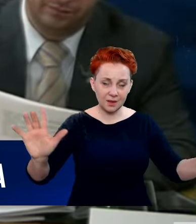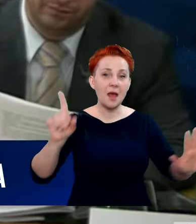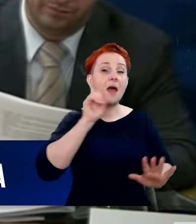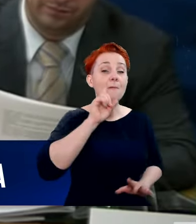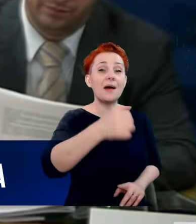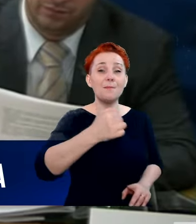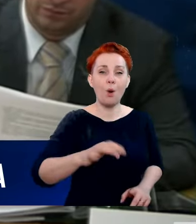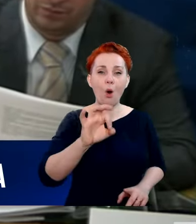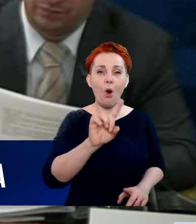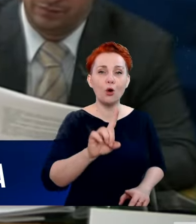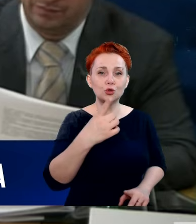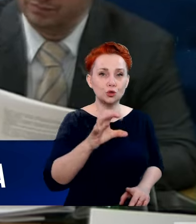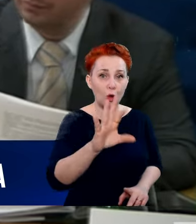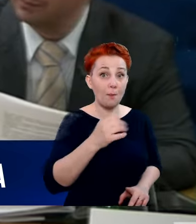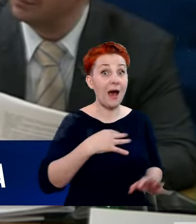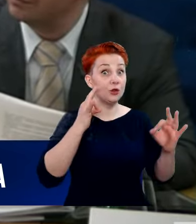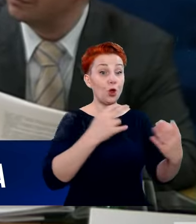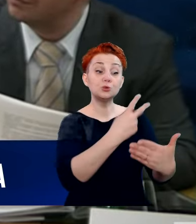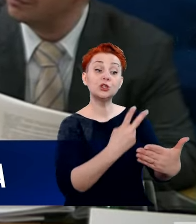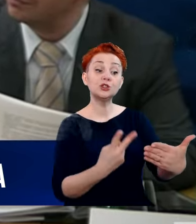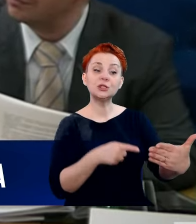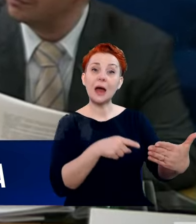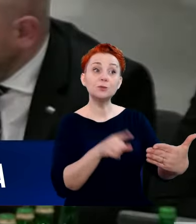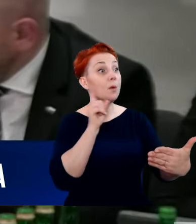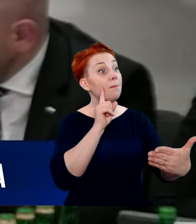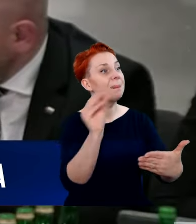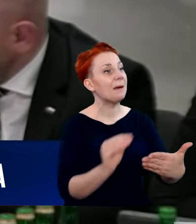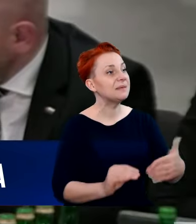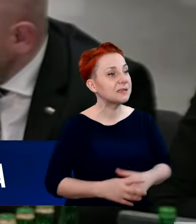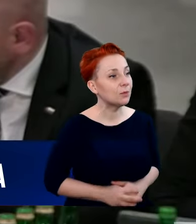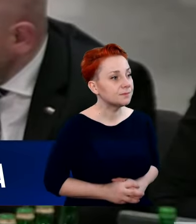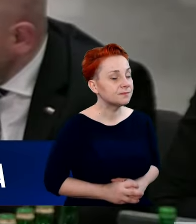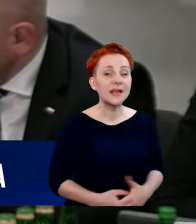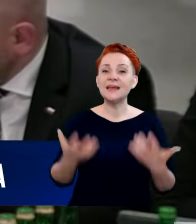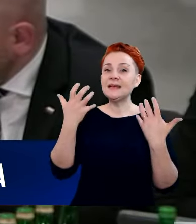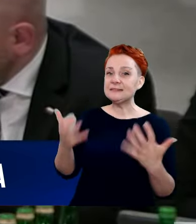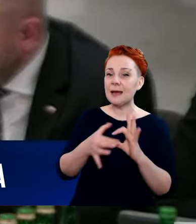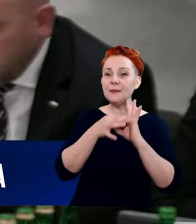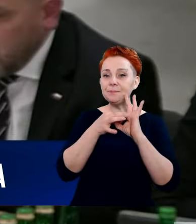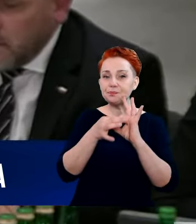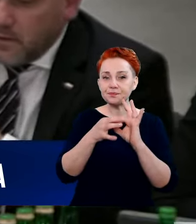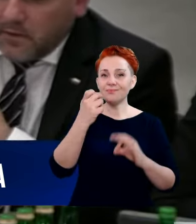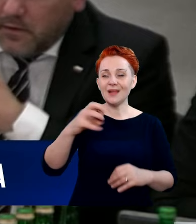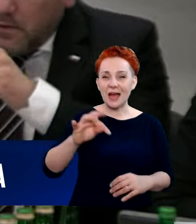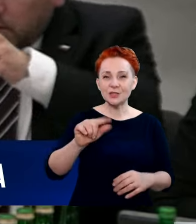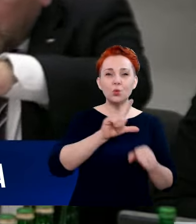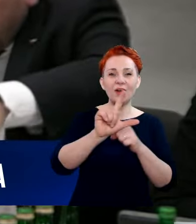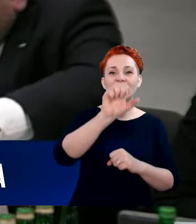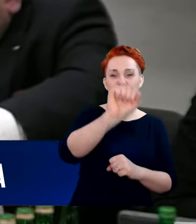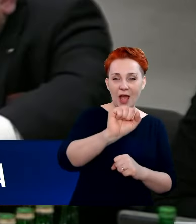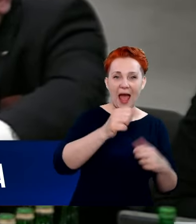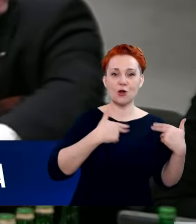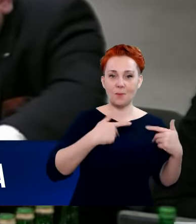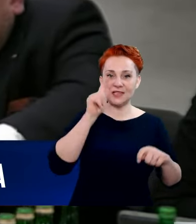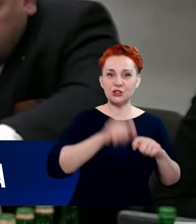Ozdoba, czy jednak dobrze doczytałam z kartki, co pan napisał? Chcemy zastosować artykuł 12a ustawy o komisji śledczej. Dziękuję